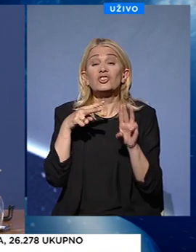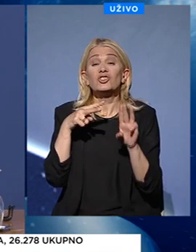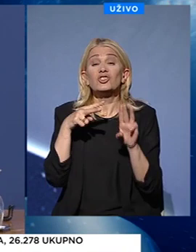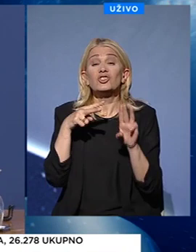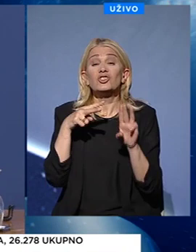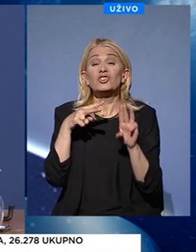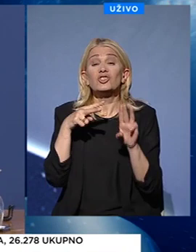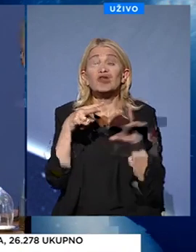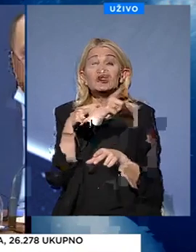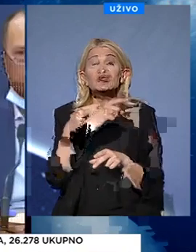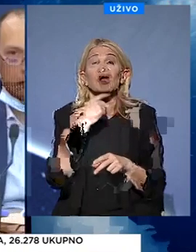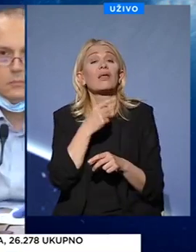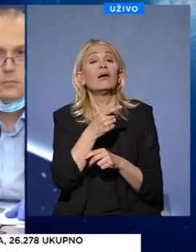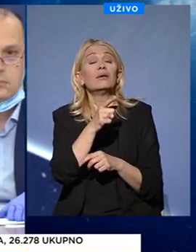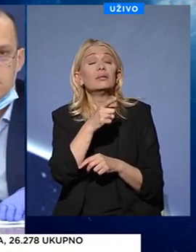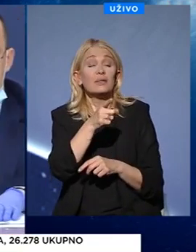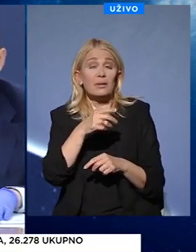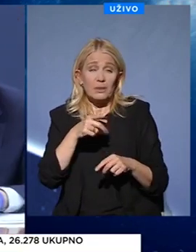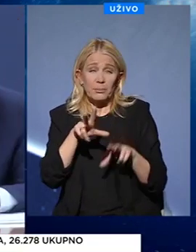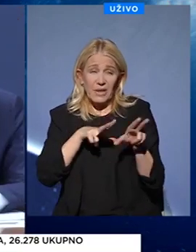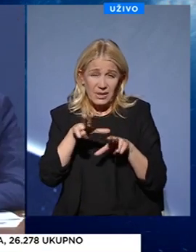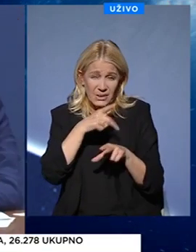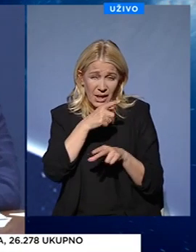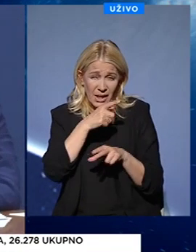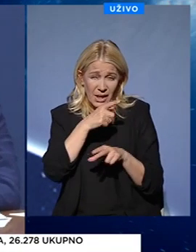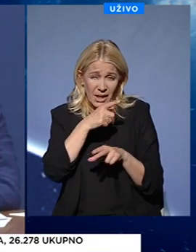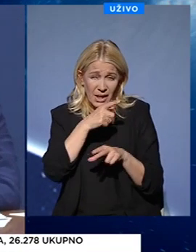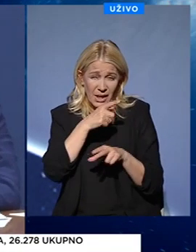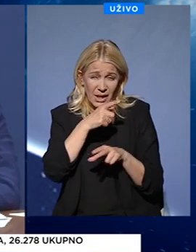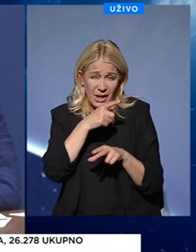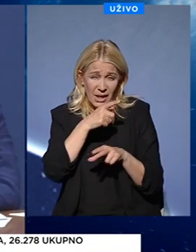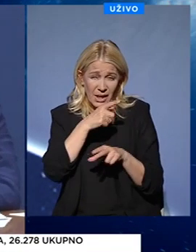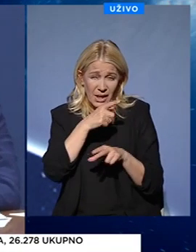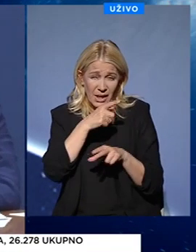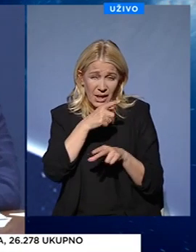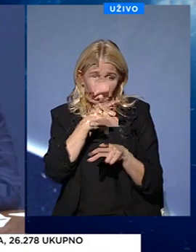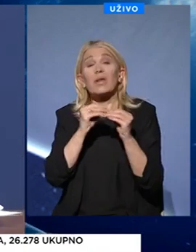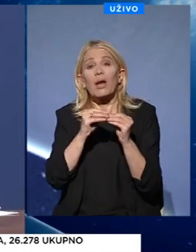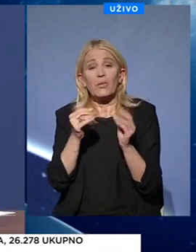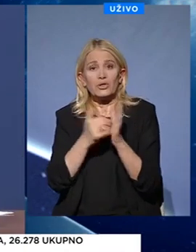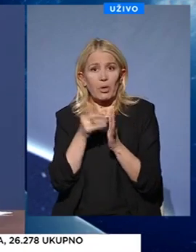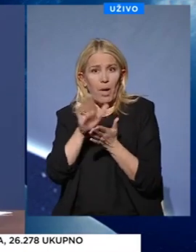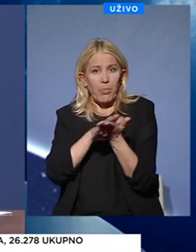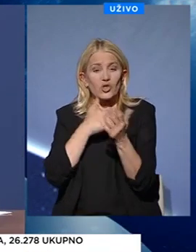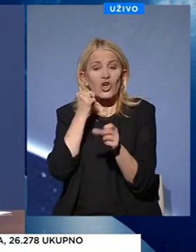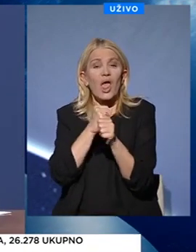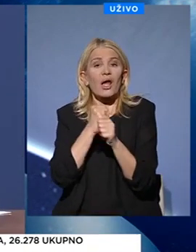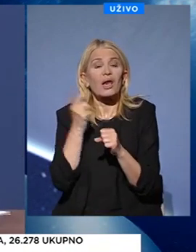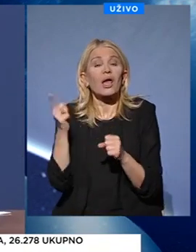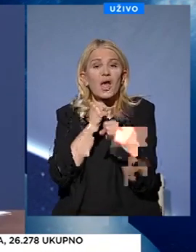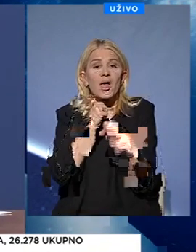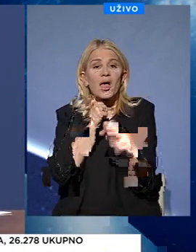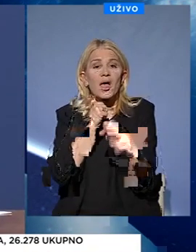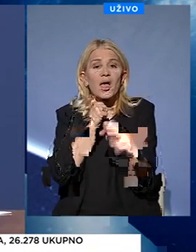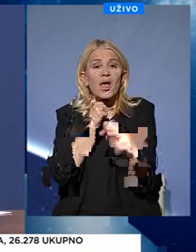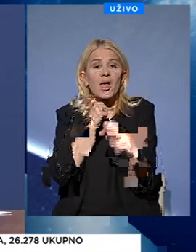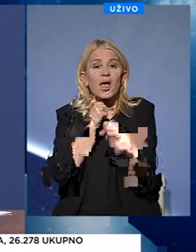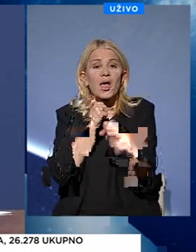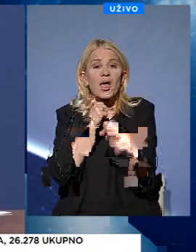Zlatibora Lončara na zahtev da u Šapcu počne da radi privremena bolnica za smeštaj osoba sa lakšim simptomima